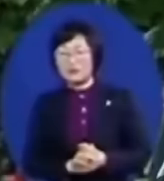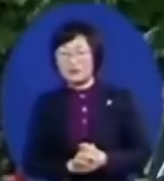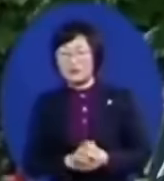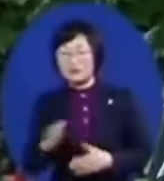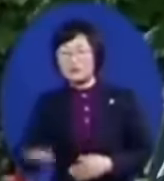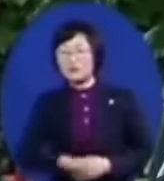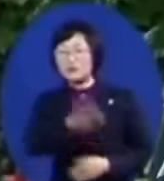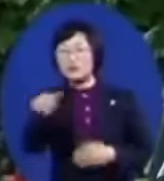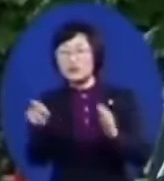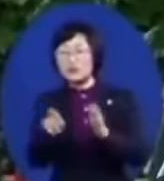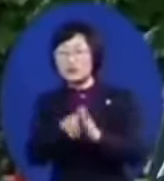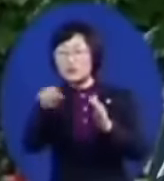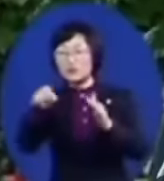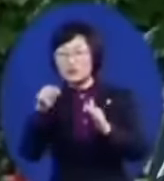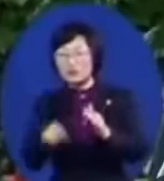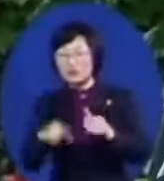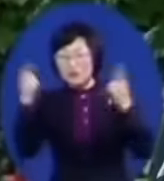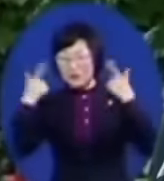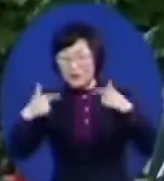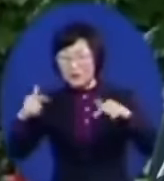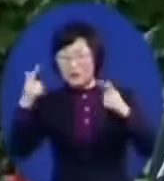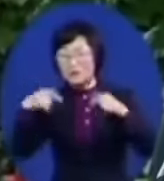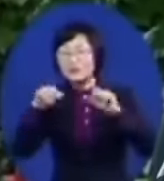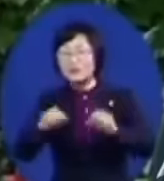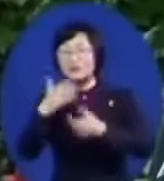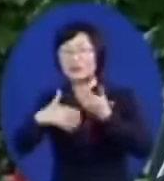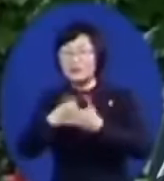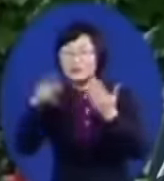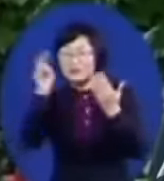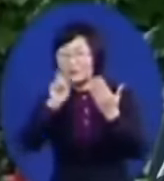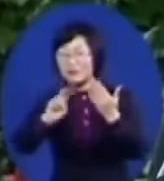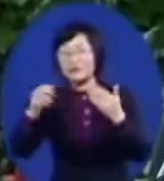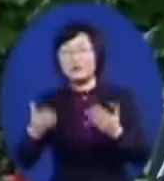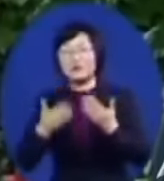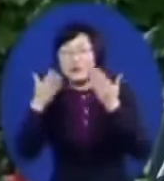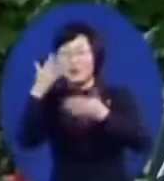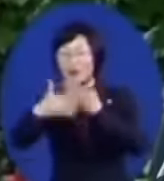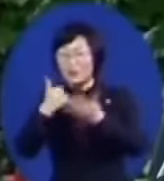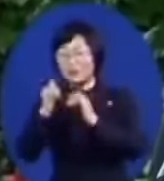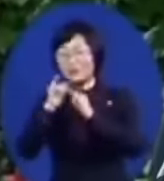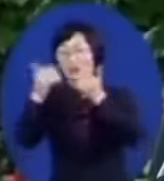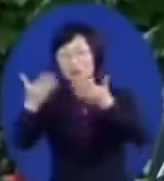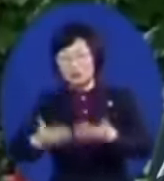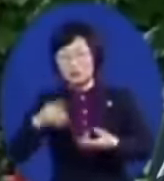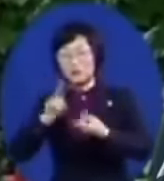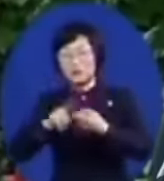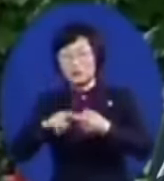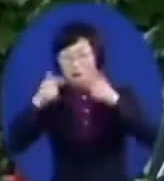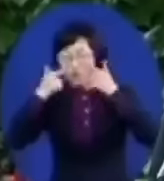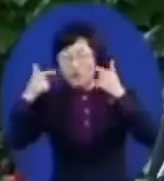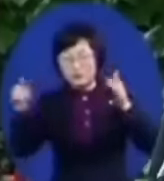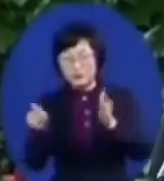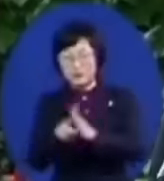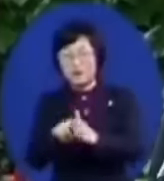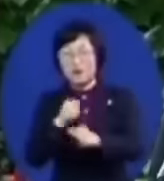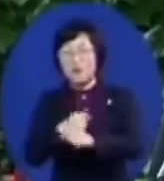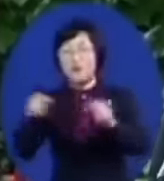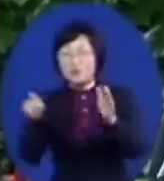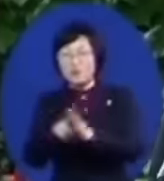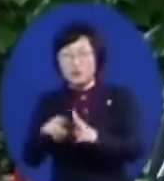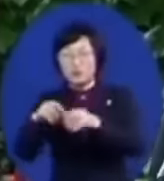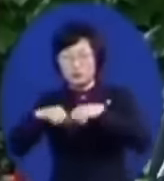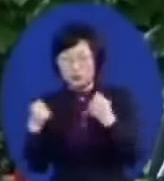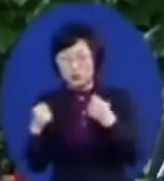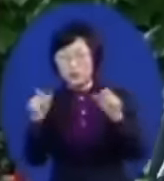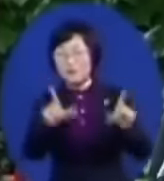우리의 신앙 중 항상 살아계신 하나님을 찬미하고 하나님이 상 주시는 하나님이신 것을 확신하고 믿고